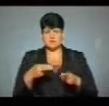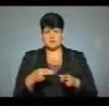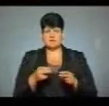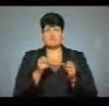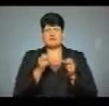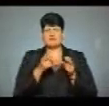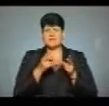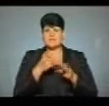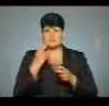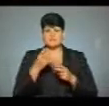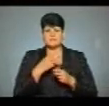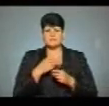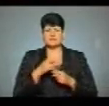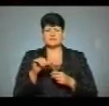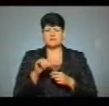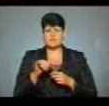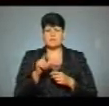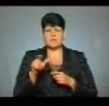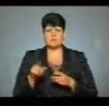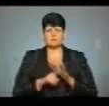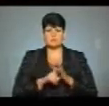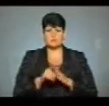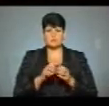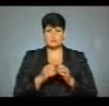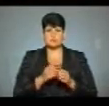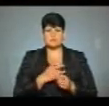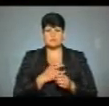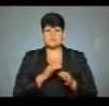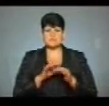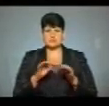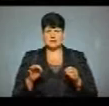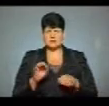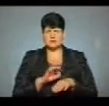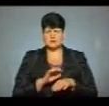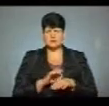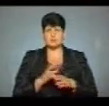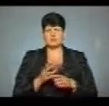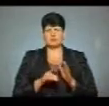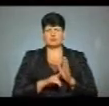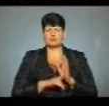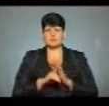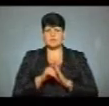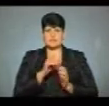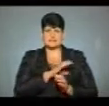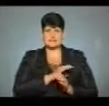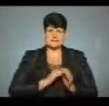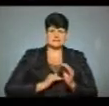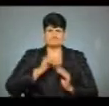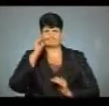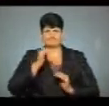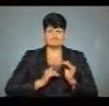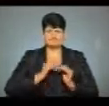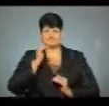дуже шкідливі. Людей почали масово загострюватися серцево-судинні захворювання. Почали скакати артеріальні